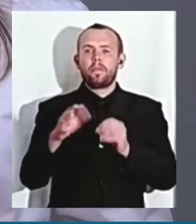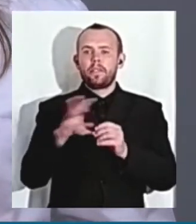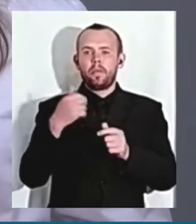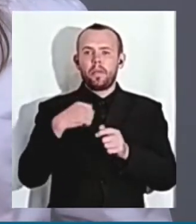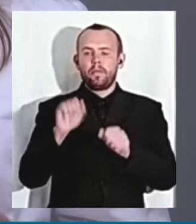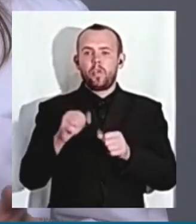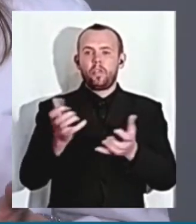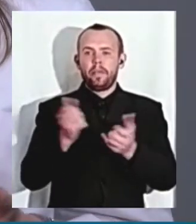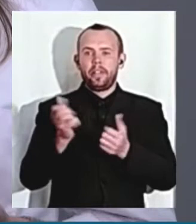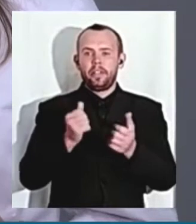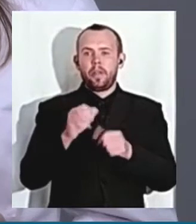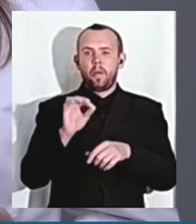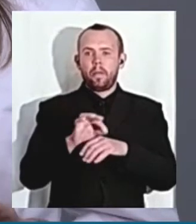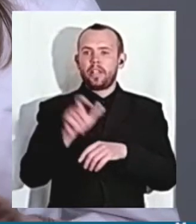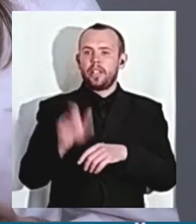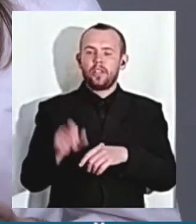есть в час это